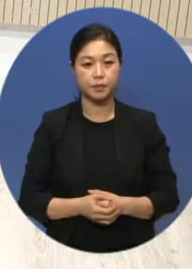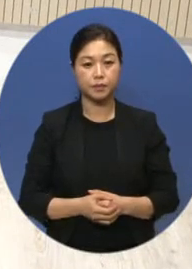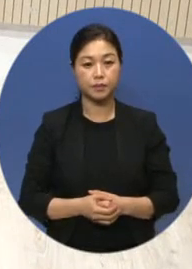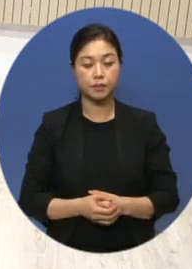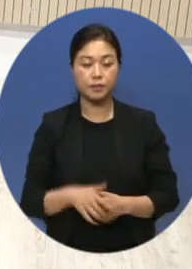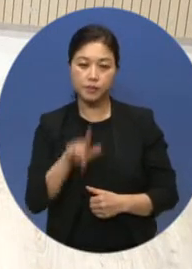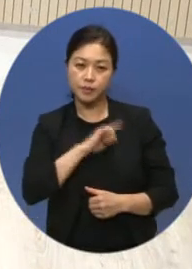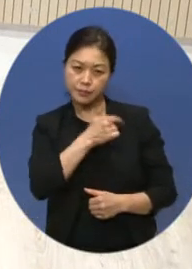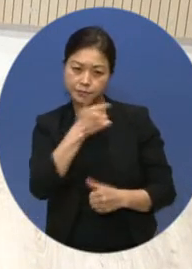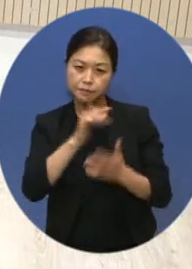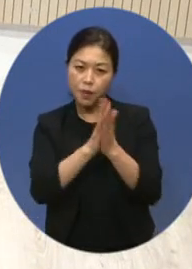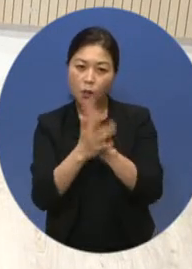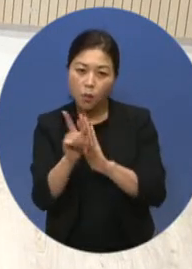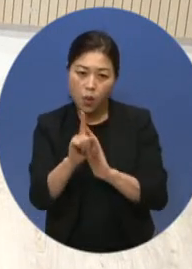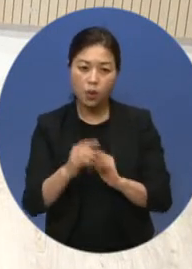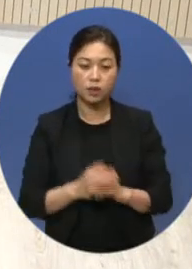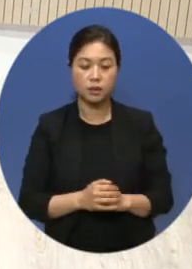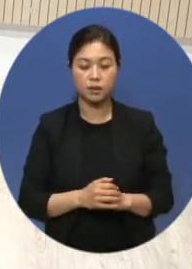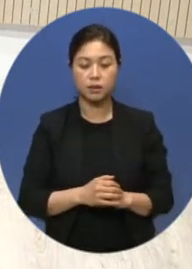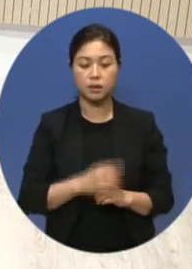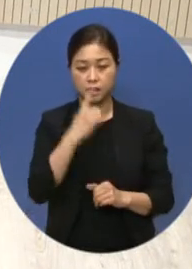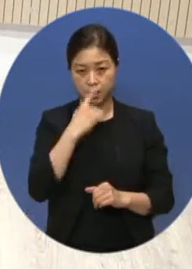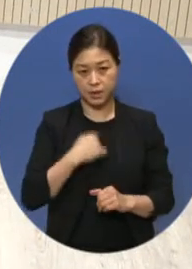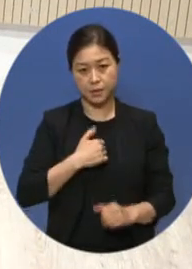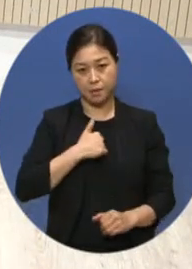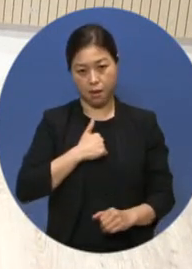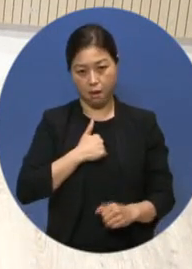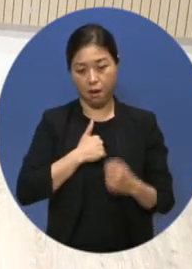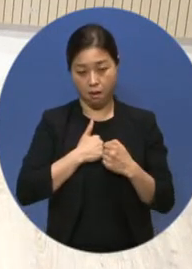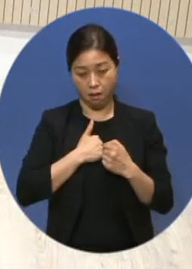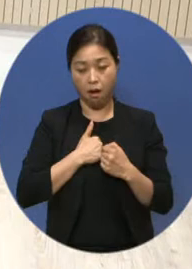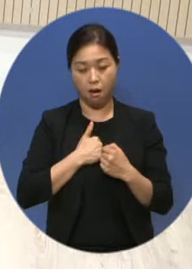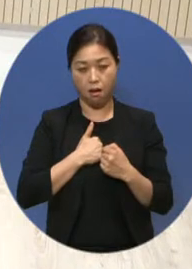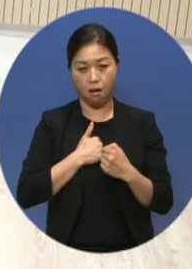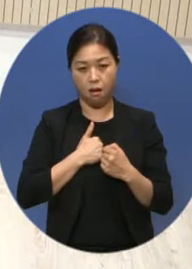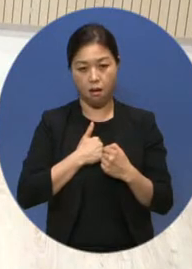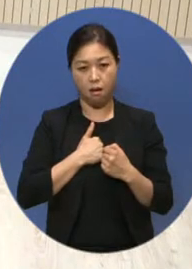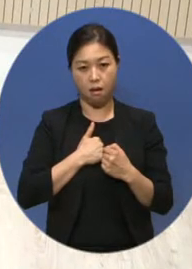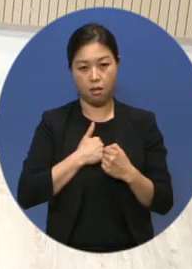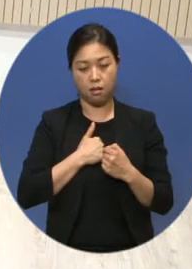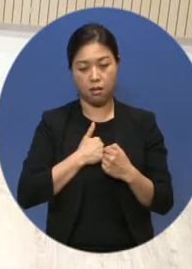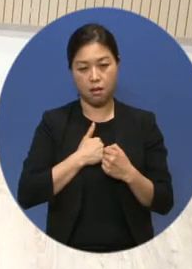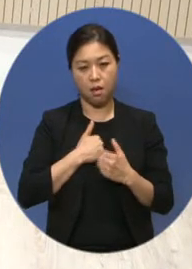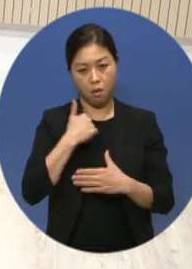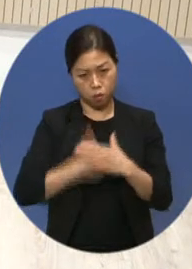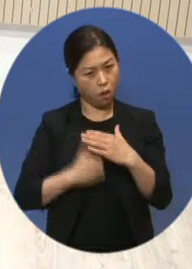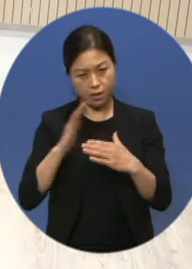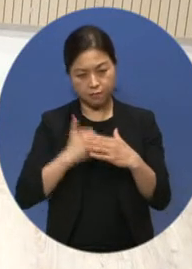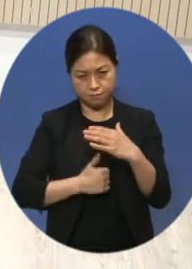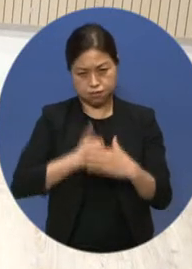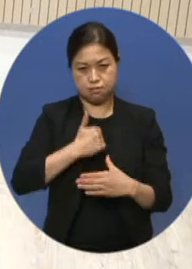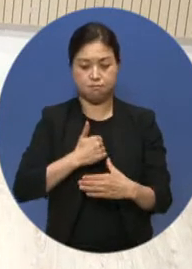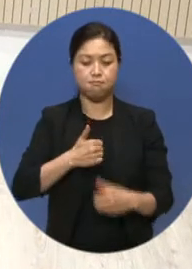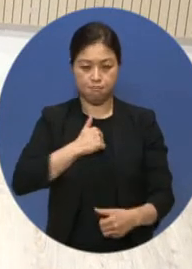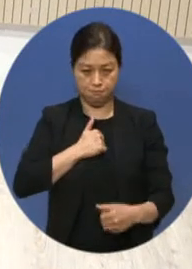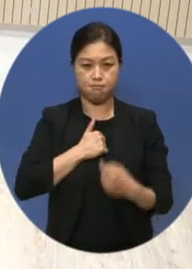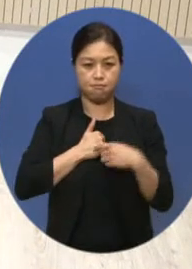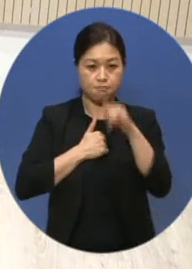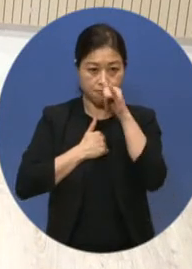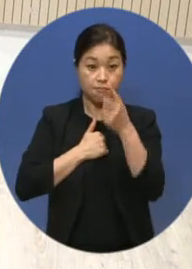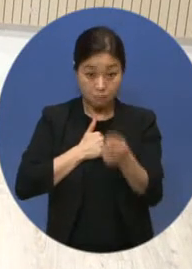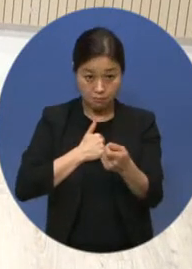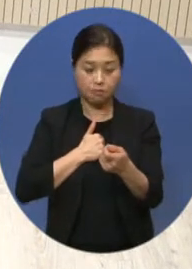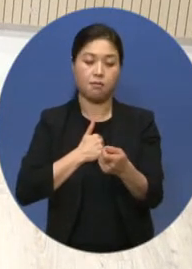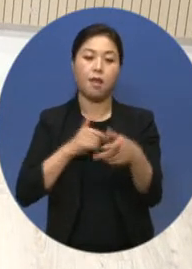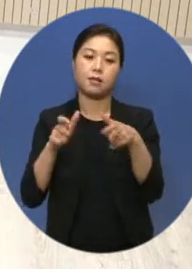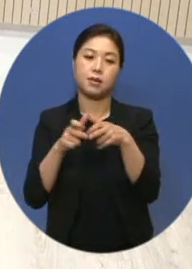가장 큰 것은 이제 자신의 어떤 그 자존감들이 많이 이제 회복되고 또 장애인으로 살아간다는 것이 사회적으로